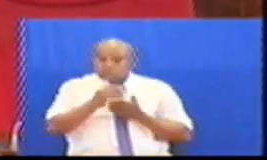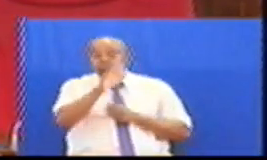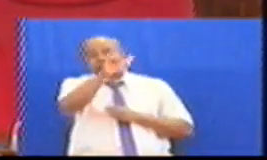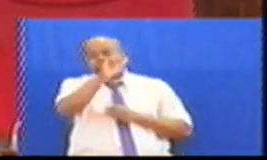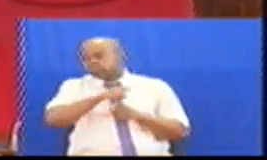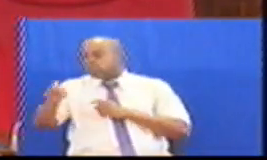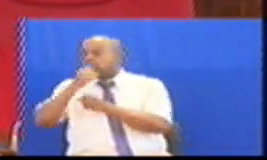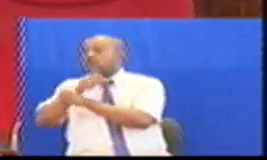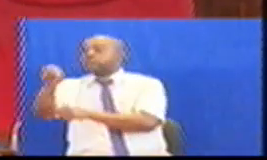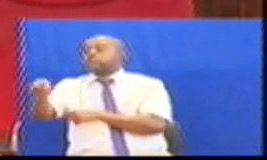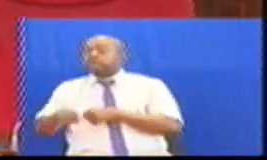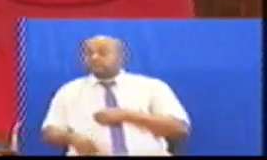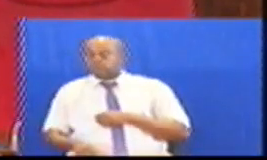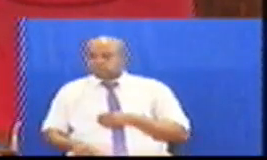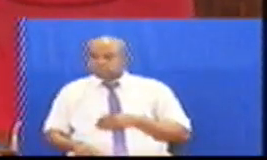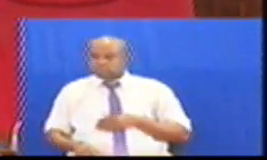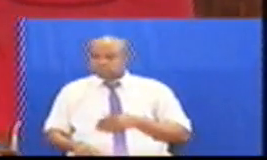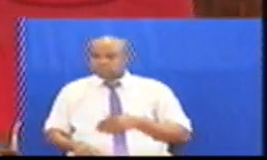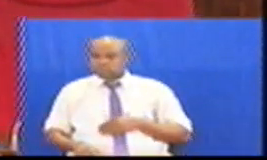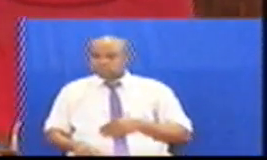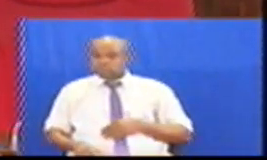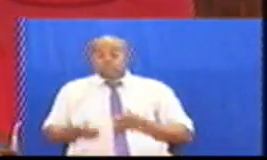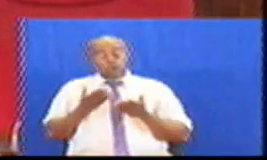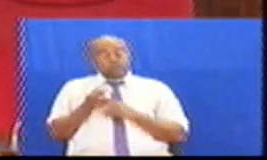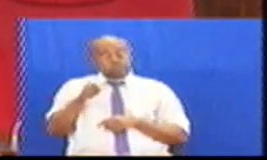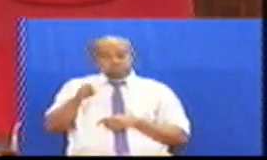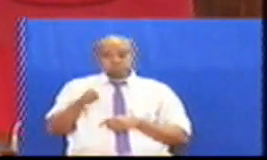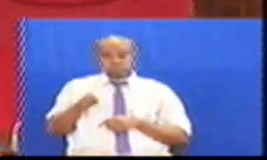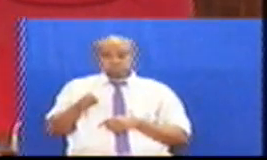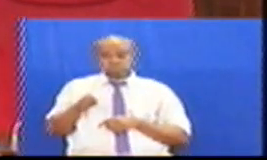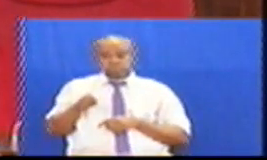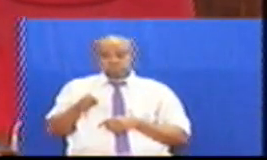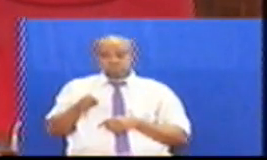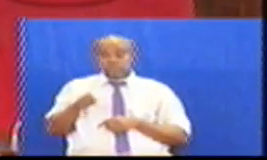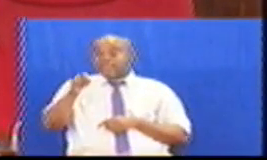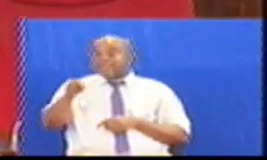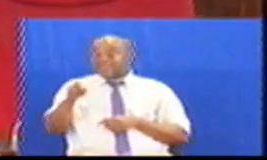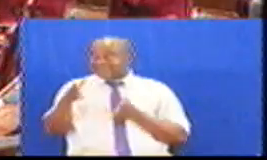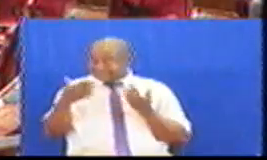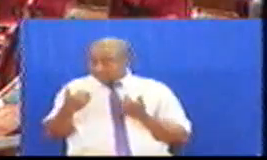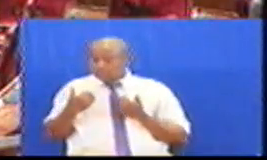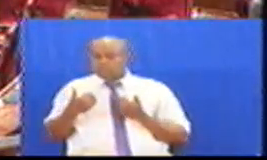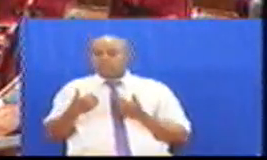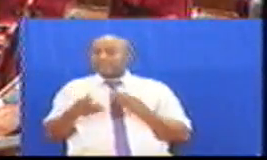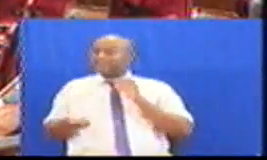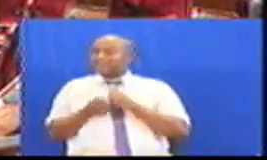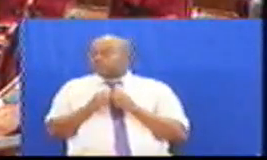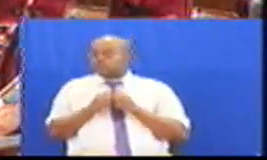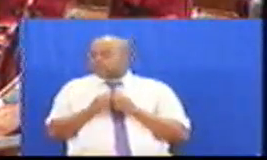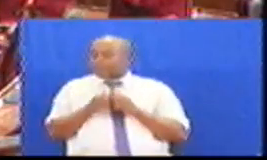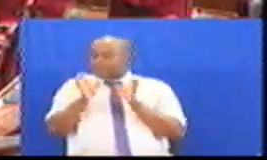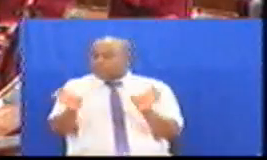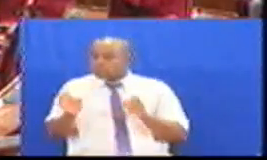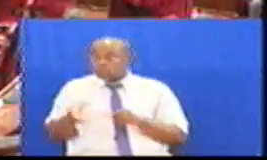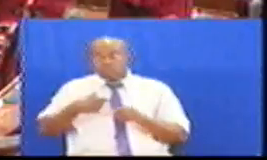Au mkae tutafute, kwa sababu hii ni special circumstances. Mimi